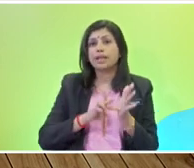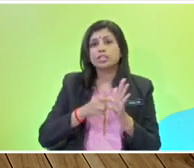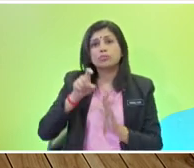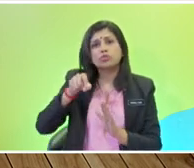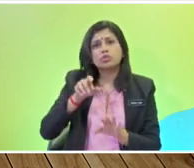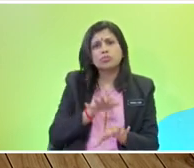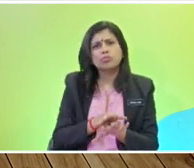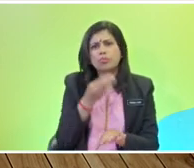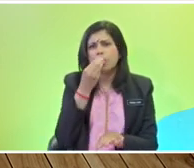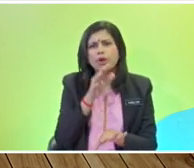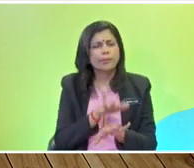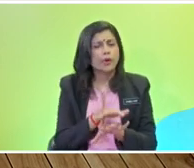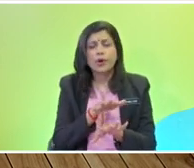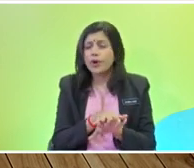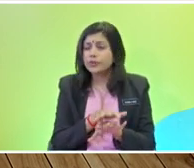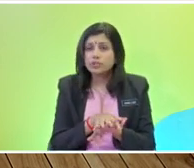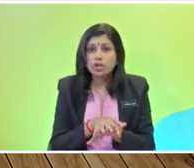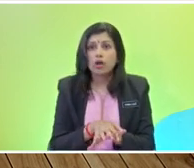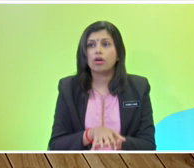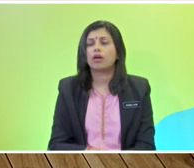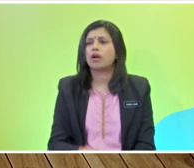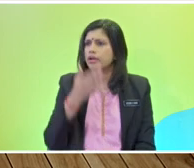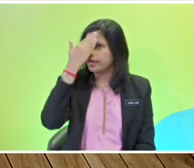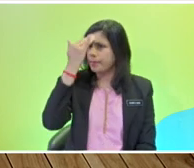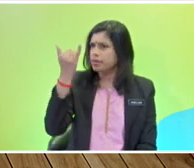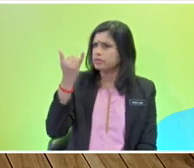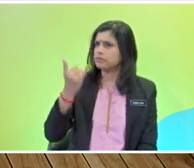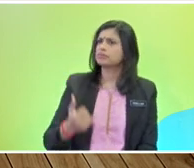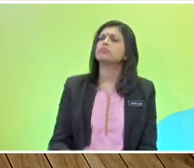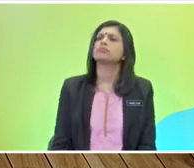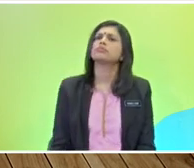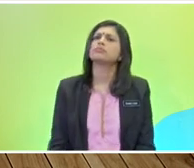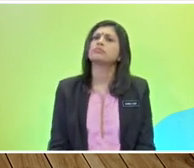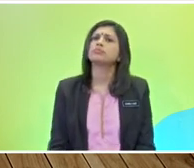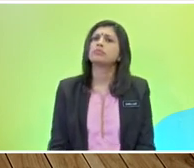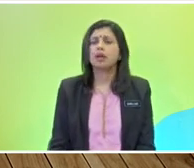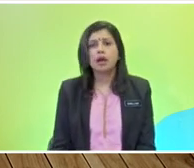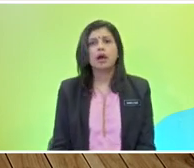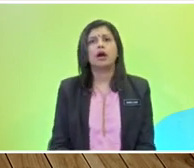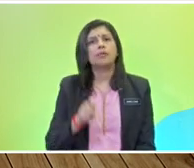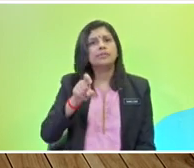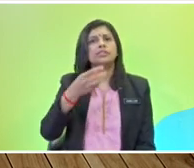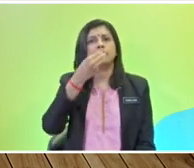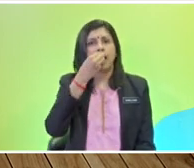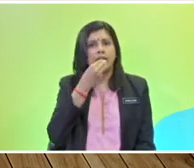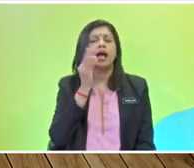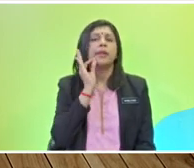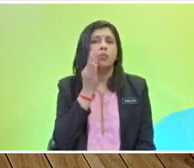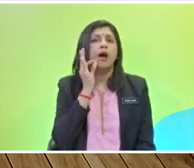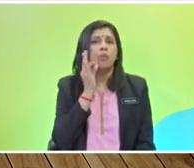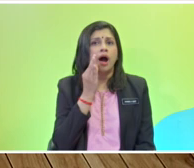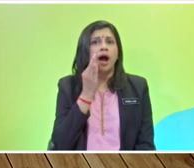Kenapa kita kena makan banyak? Kenapa, cikgu? Okey, macam ni. Din, kita kena makan buah-buahan yang banyak